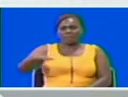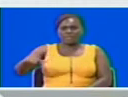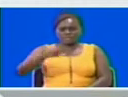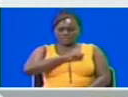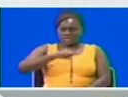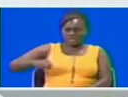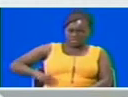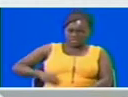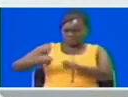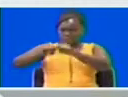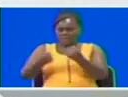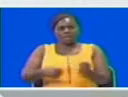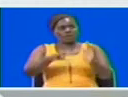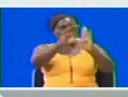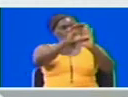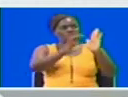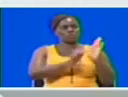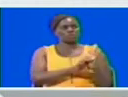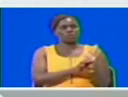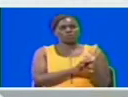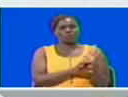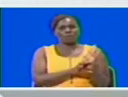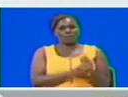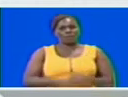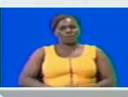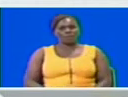seneti kwa kukiuka katiba.